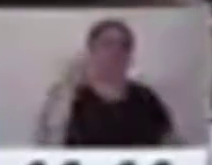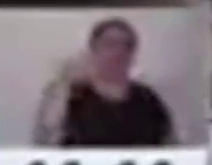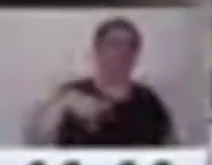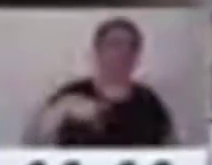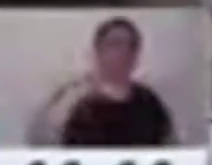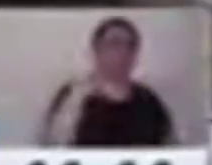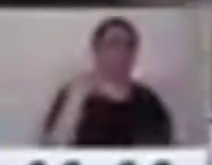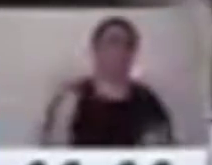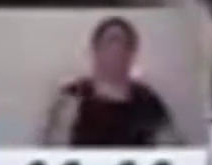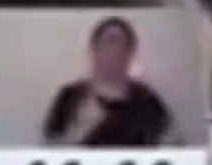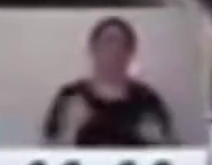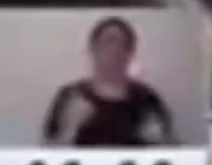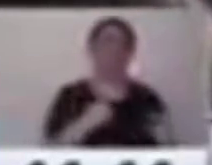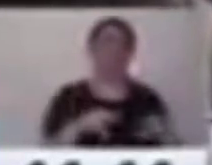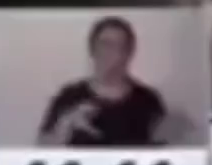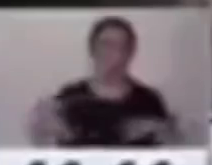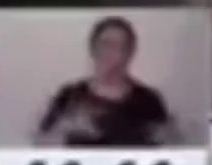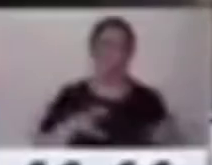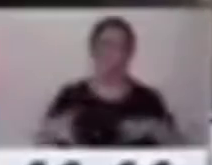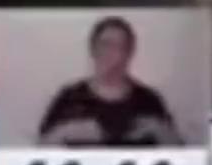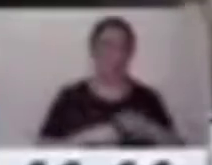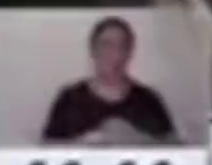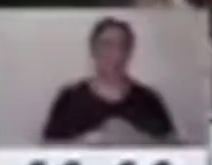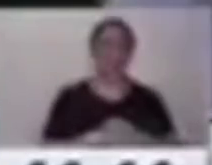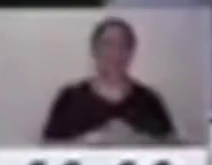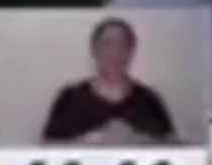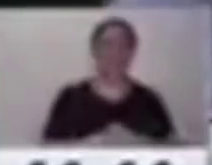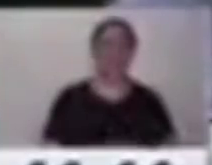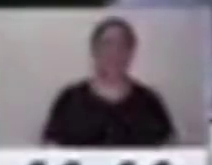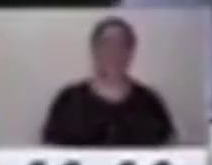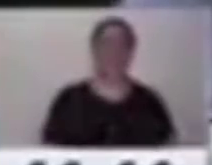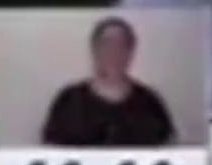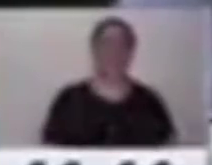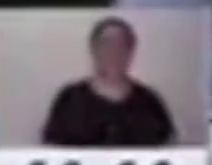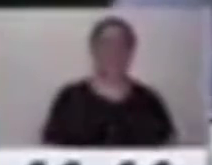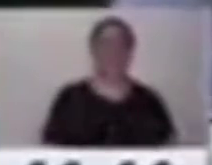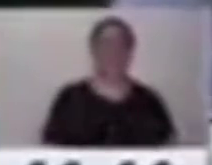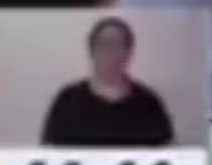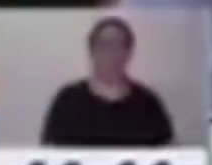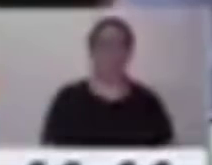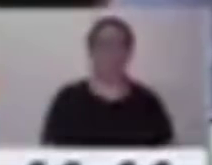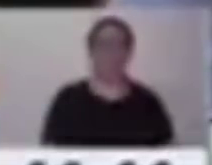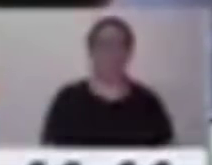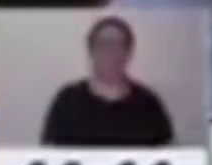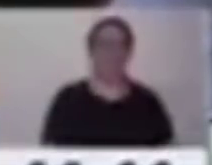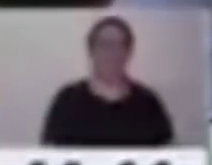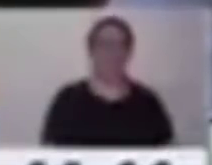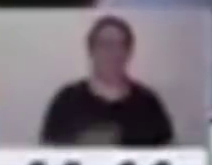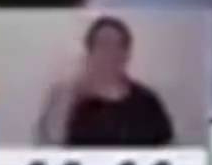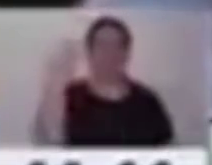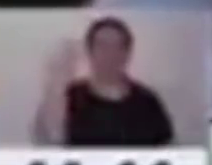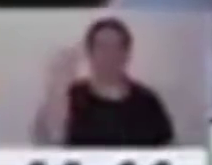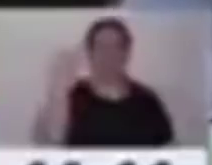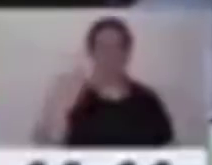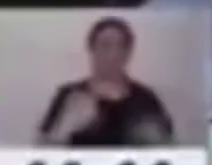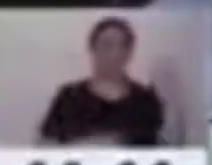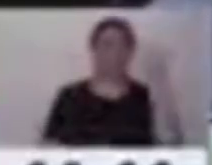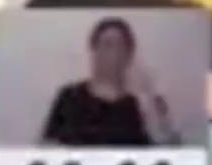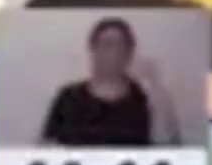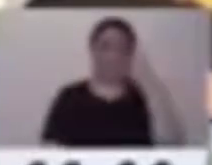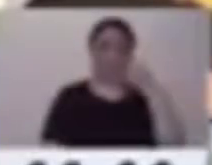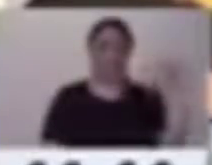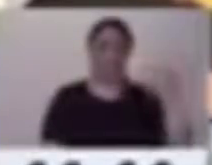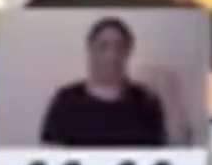active cellphone numbers. At mayroon din po tayong consideration sa mga constraints o mga